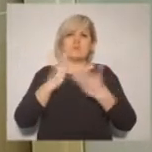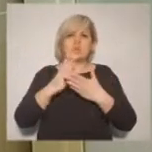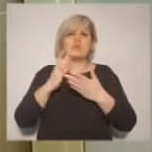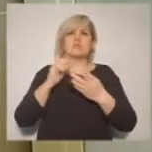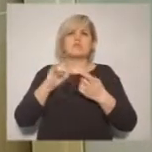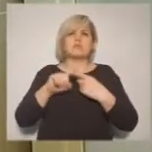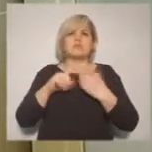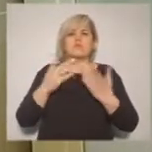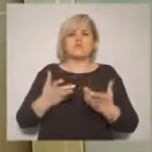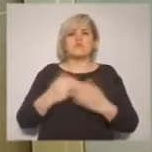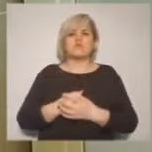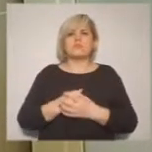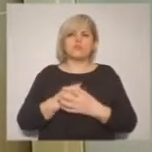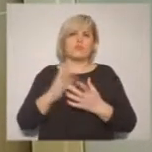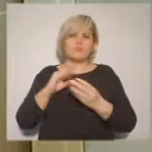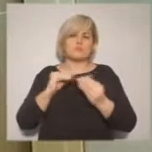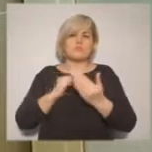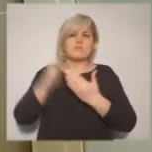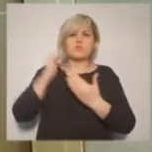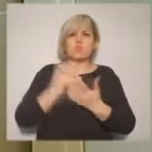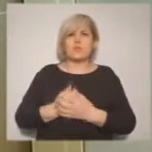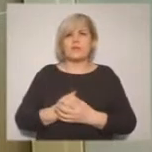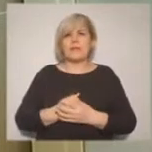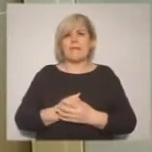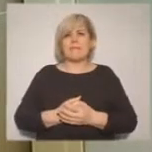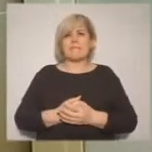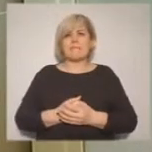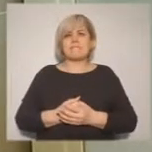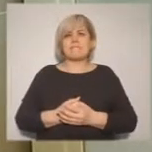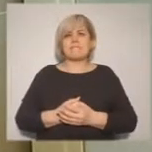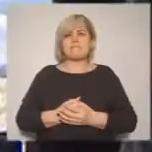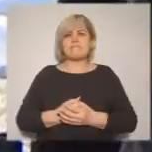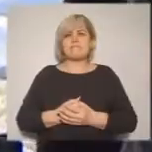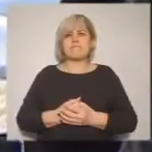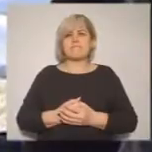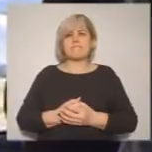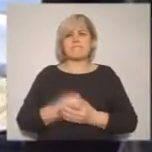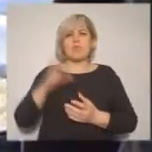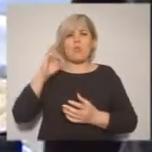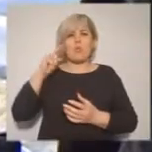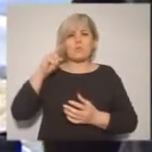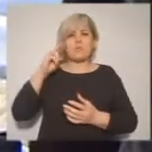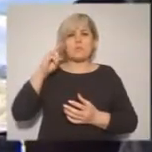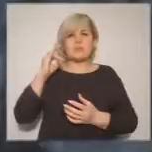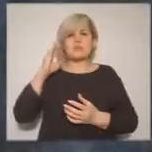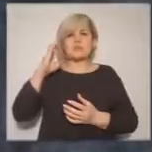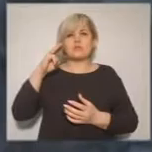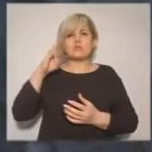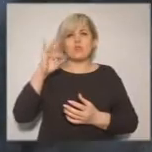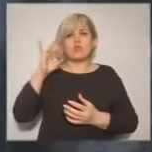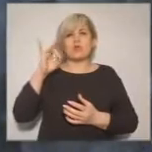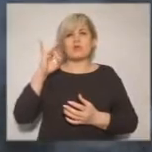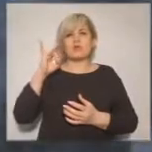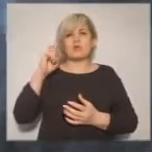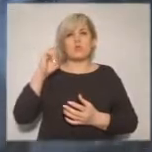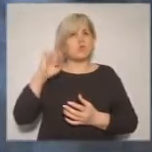но при этом проблема не ушла, и у нас пораженность населения высочайшая. Эпистархоз – болезнь загадочная,